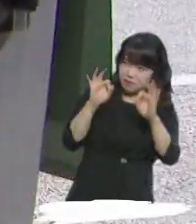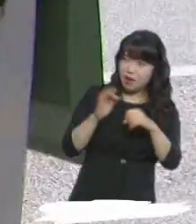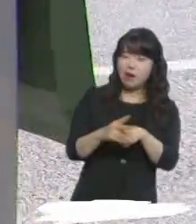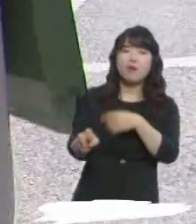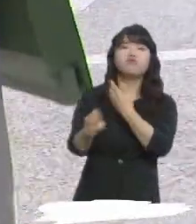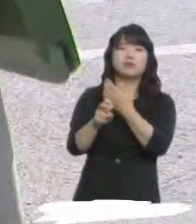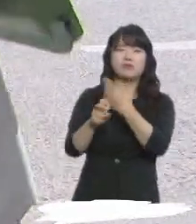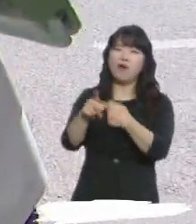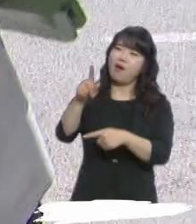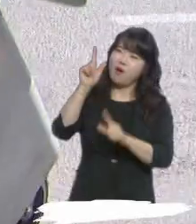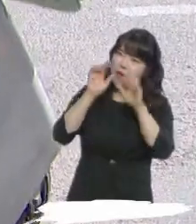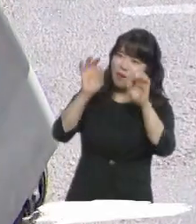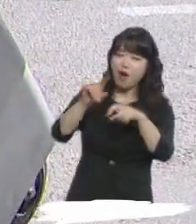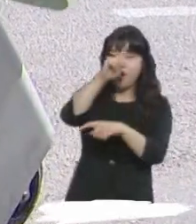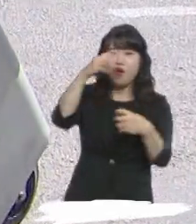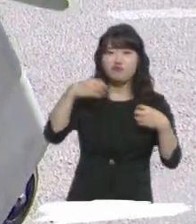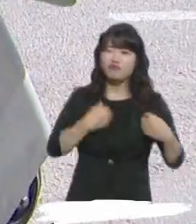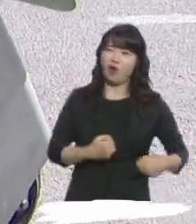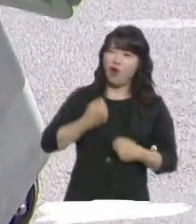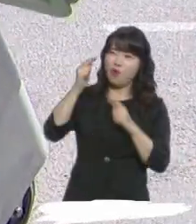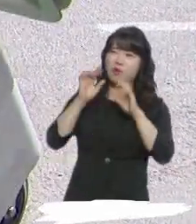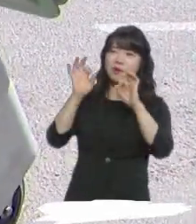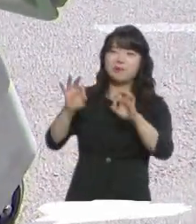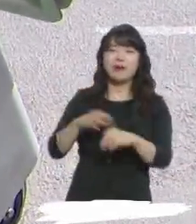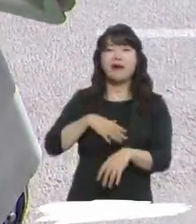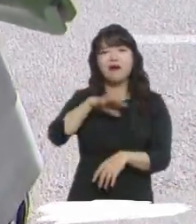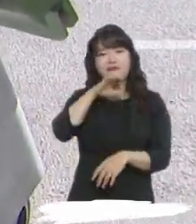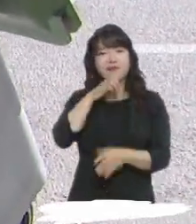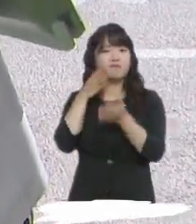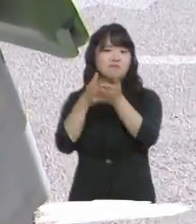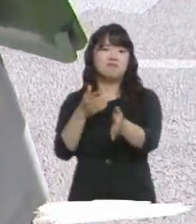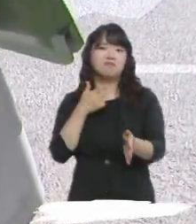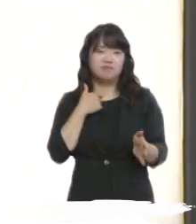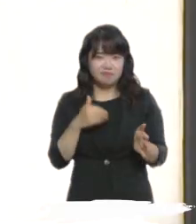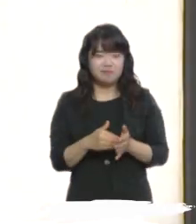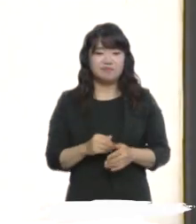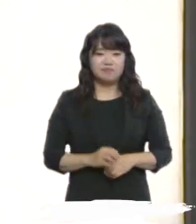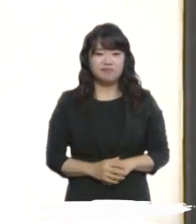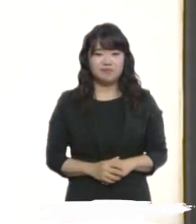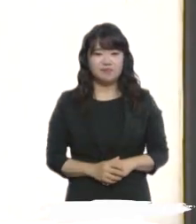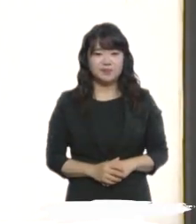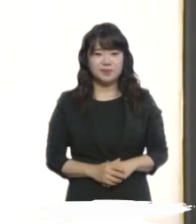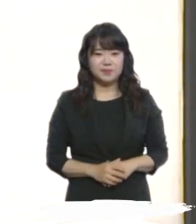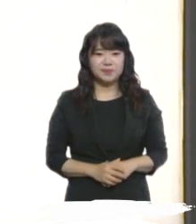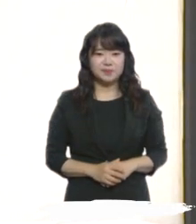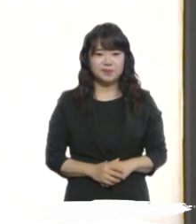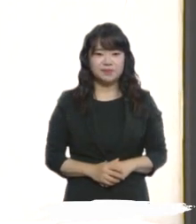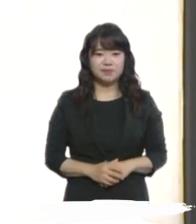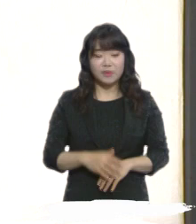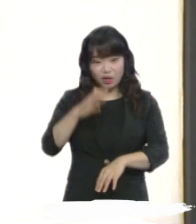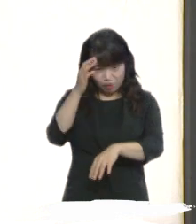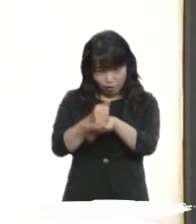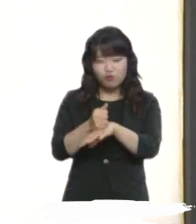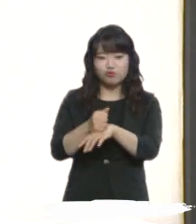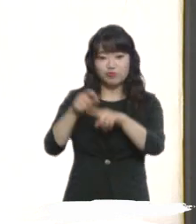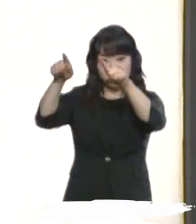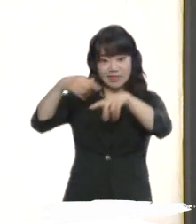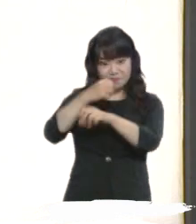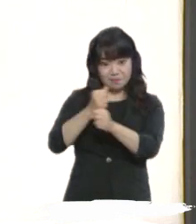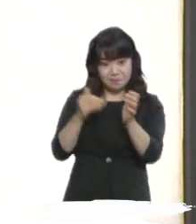부당 지급에도 구청이 미온적으로 대응한 문제를 제기했습니다. 그 입찰에서 계약을 하게